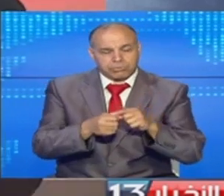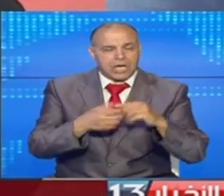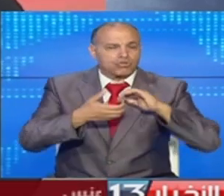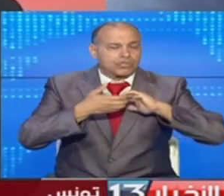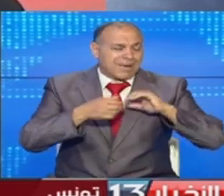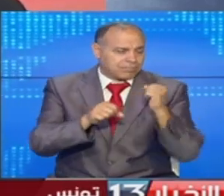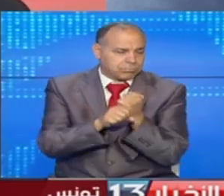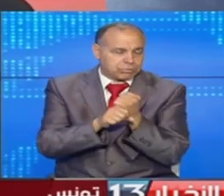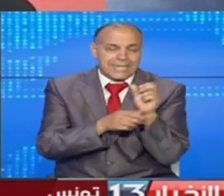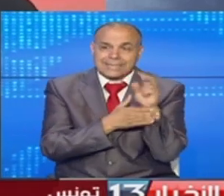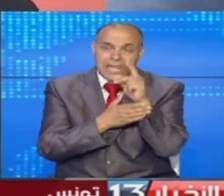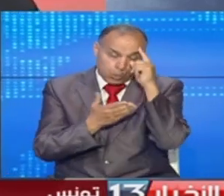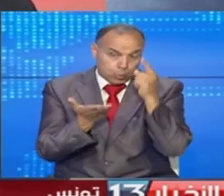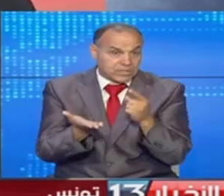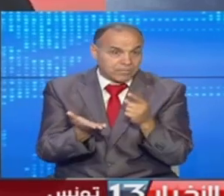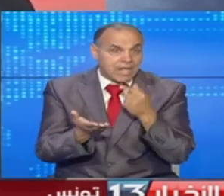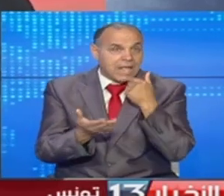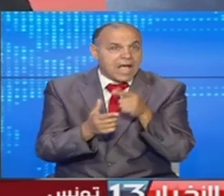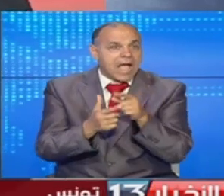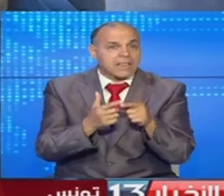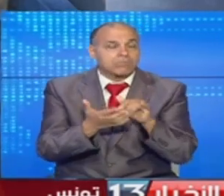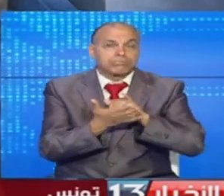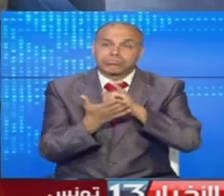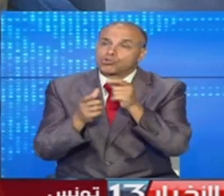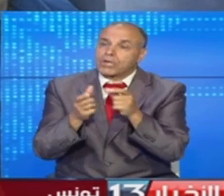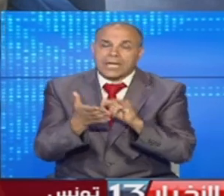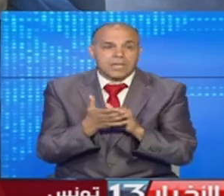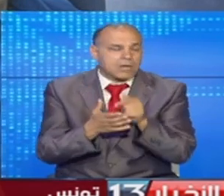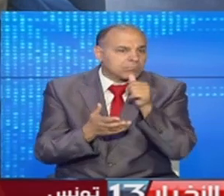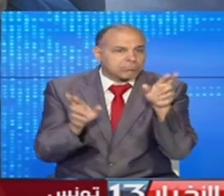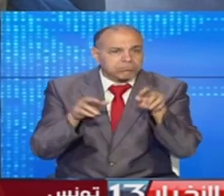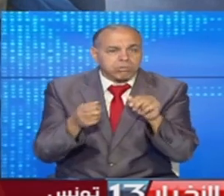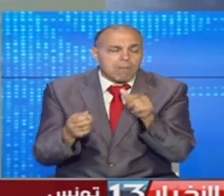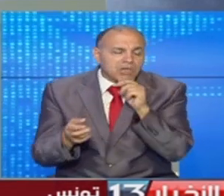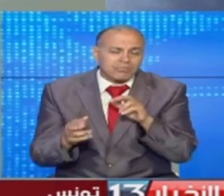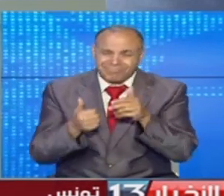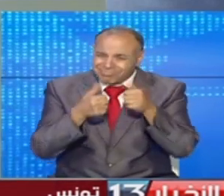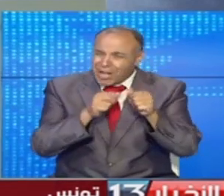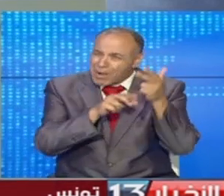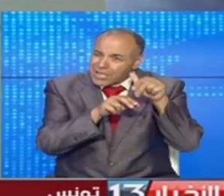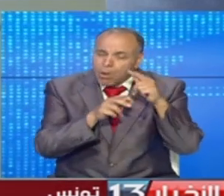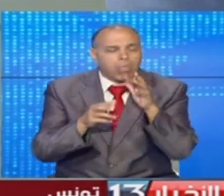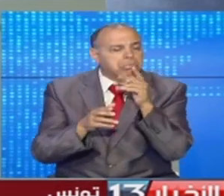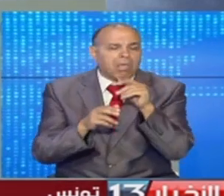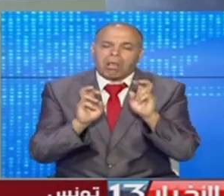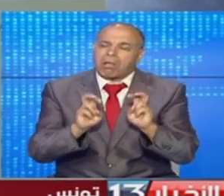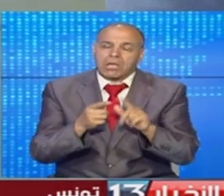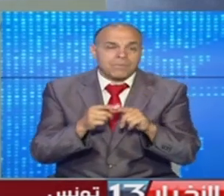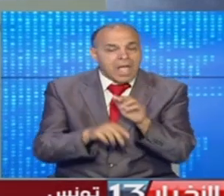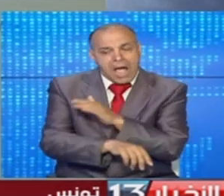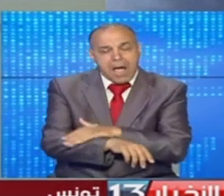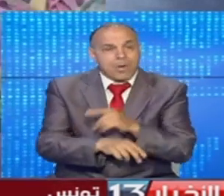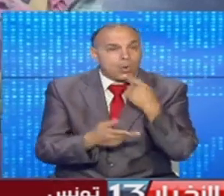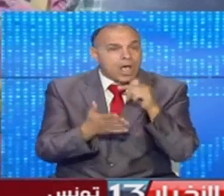المهنية المشتركة للسياحة التونسية منها وكالات أصفار لم تستعد نشاطها بعد الحجر الصحي، ما أحال ثلث العاملين